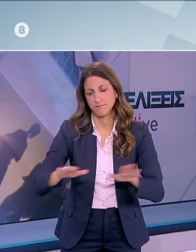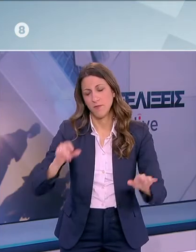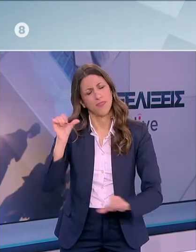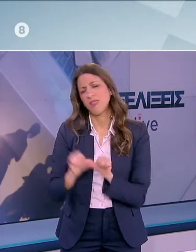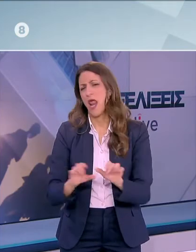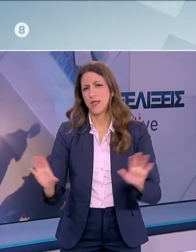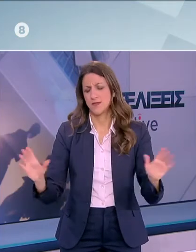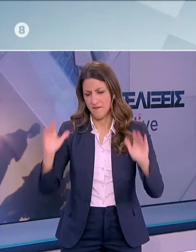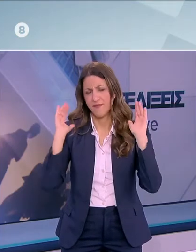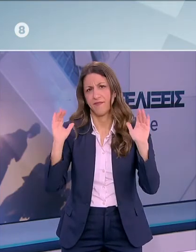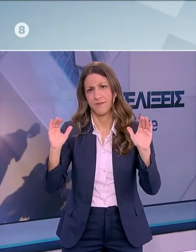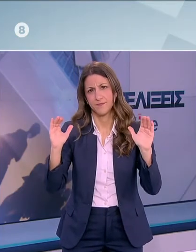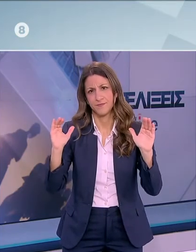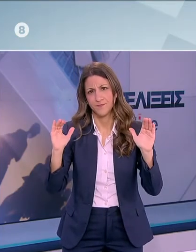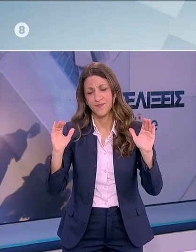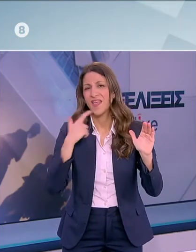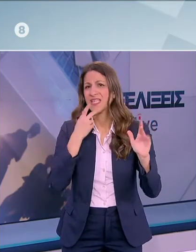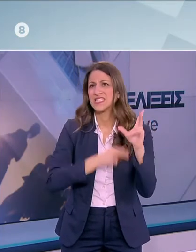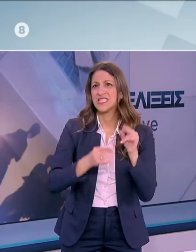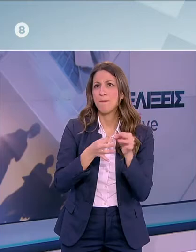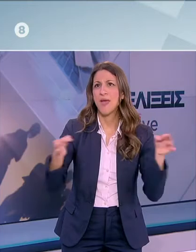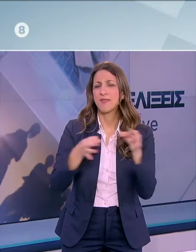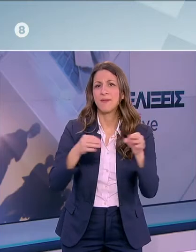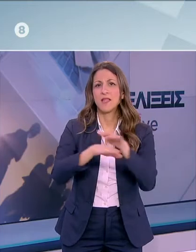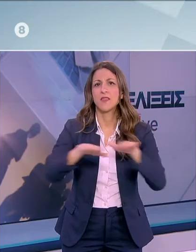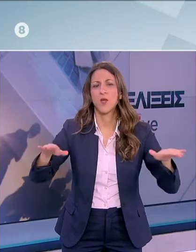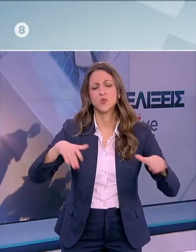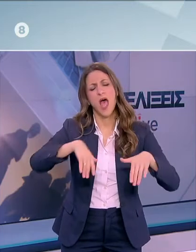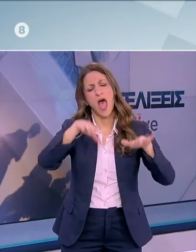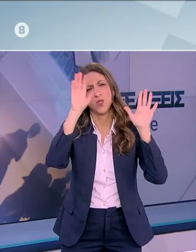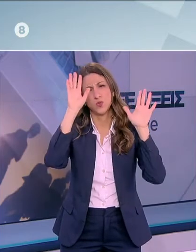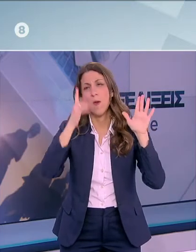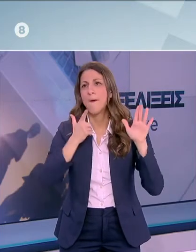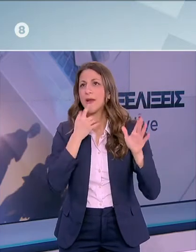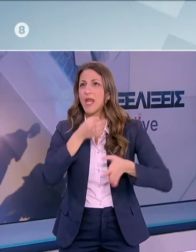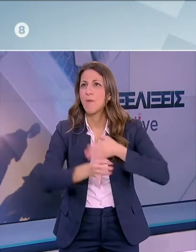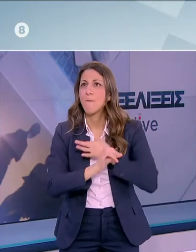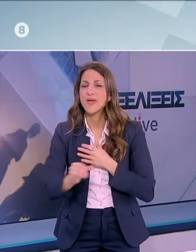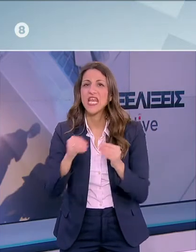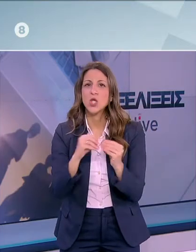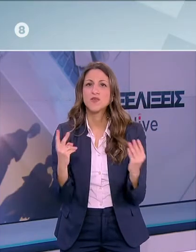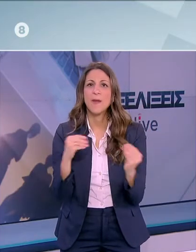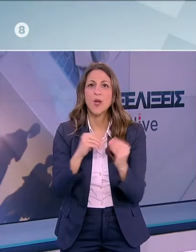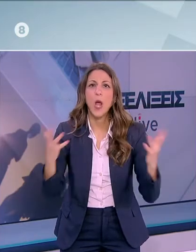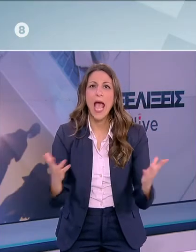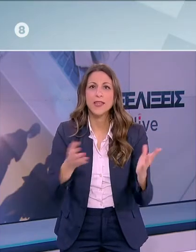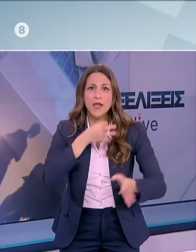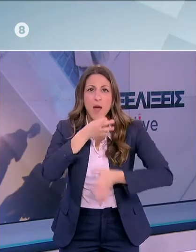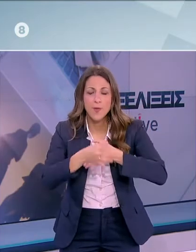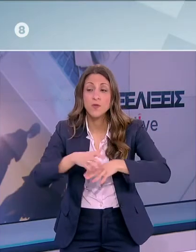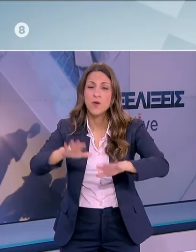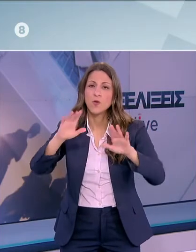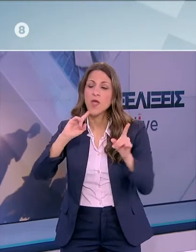είναι το βασικό. Δεν είναι η άρση των μέτρων, ούτε να ανακοινωθεί κάτι ως 27 Απριλίου. Είναι η παρακολούθηση